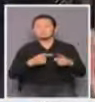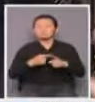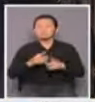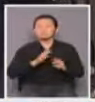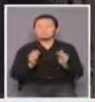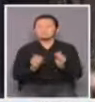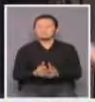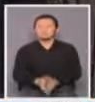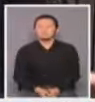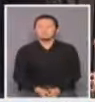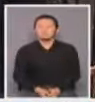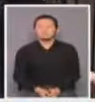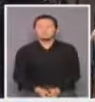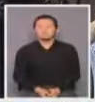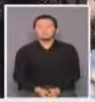квартирам.